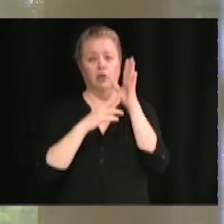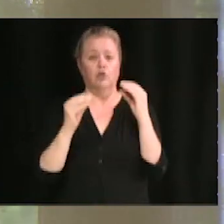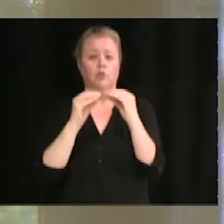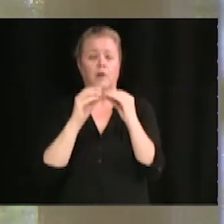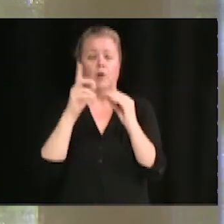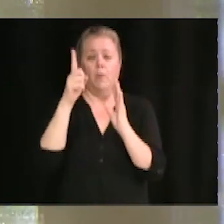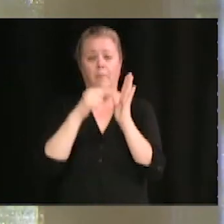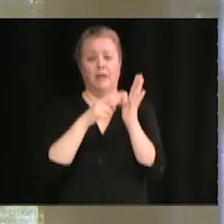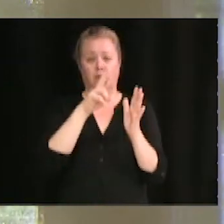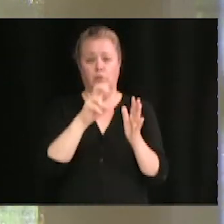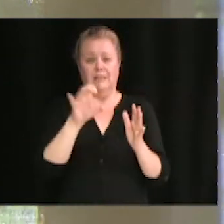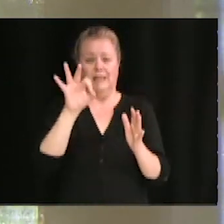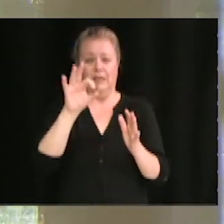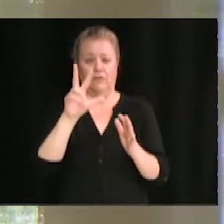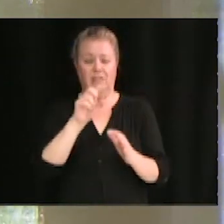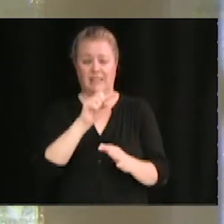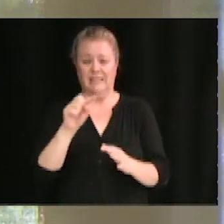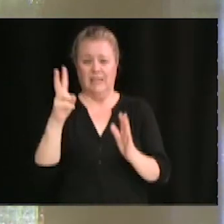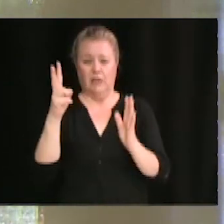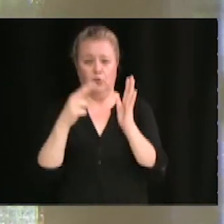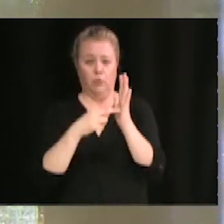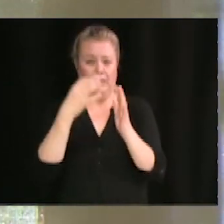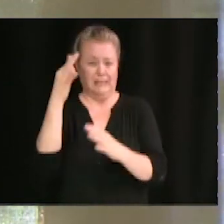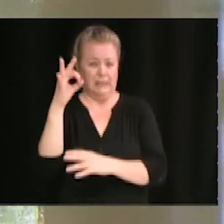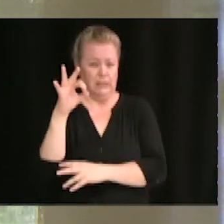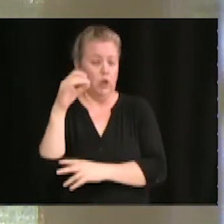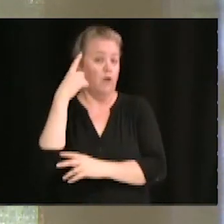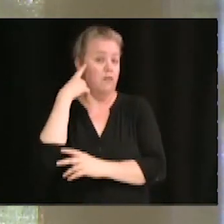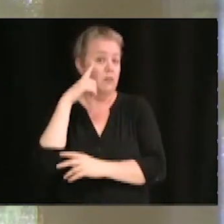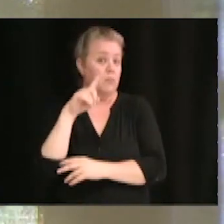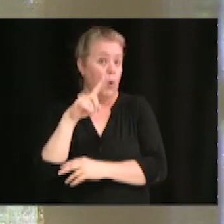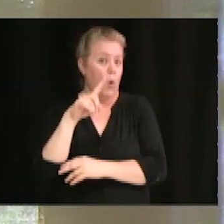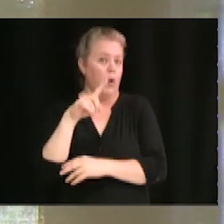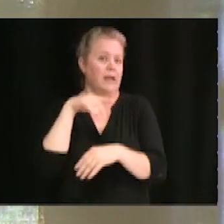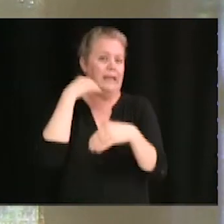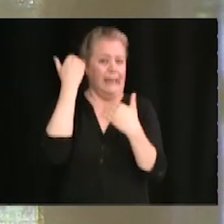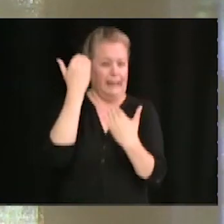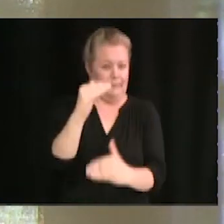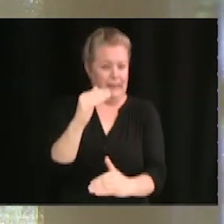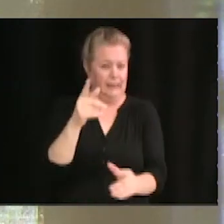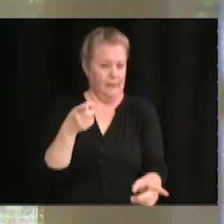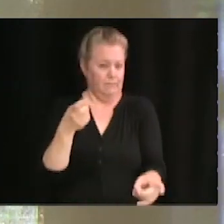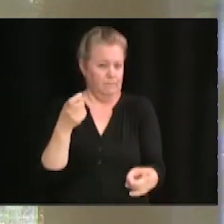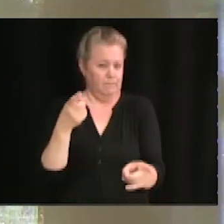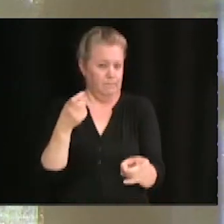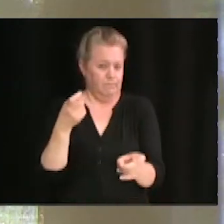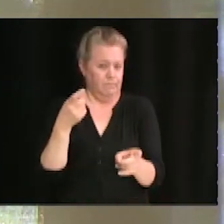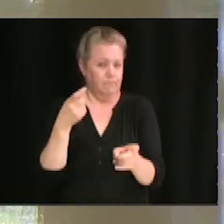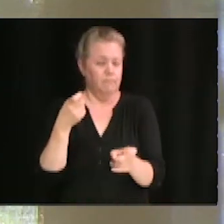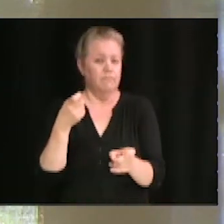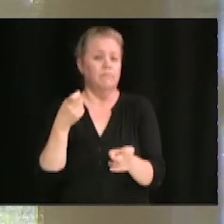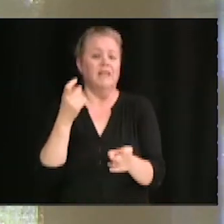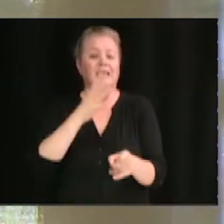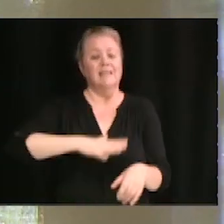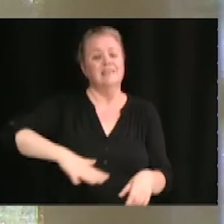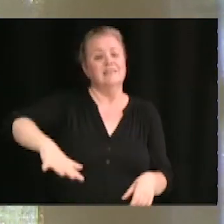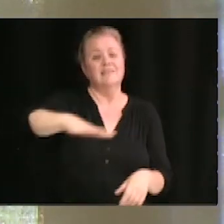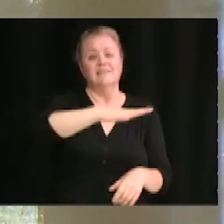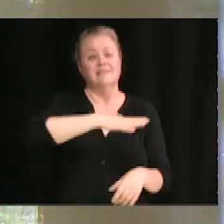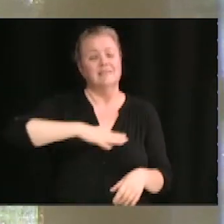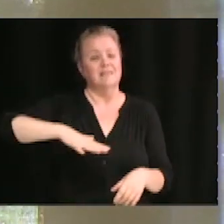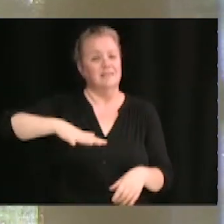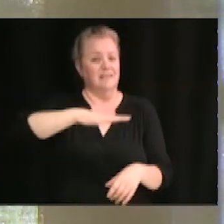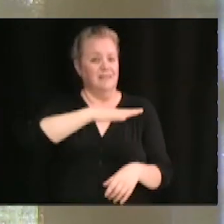-2019 fixant la vitesse maximale des véhicules routiers circulant dans le secteur résidentiel